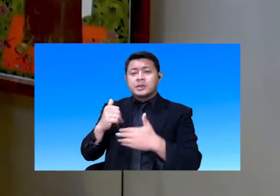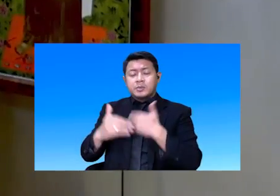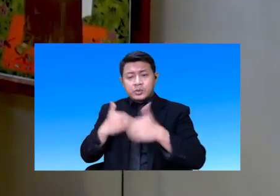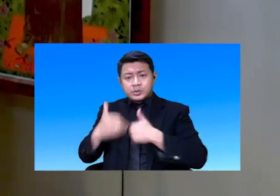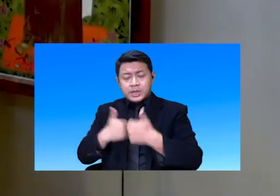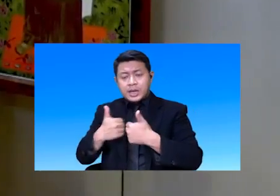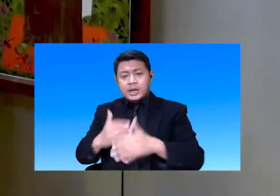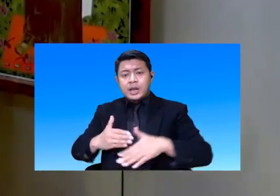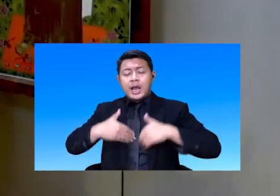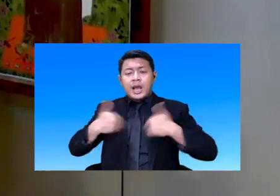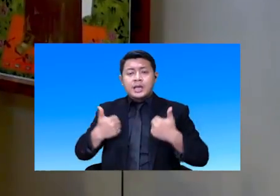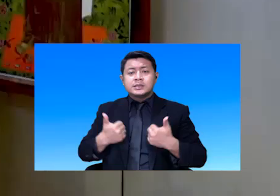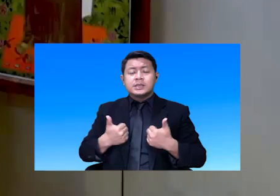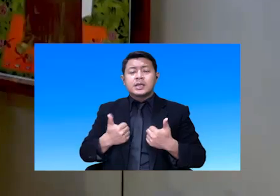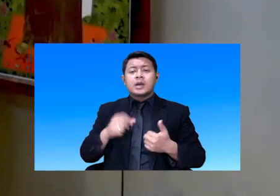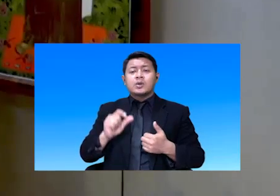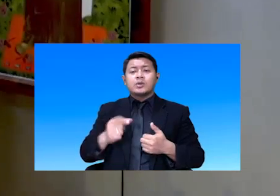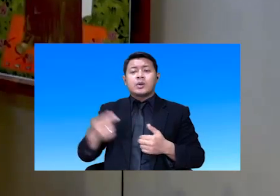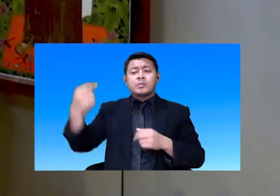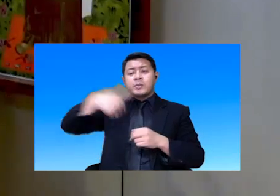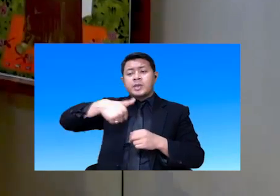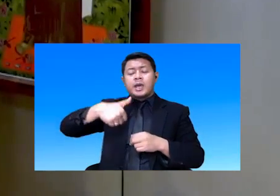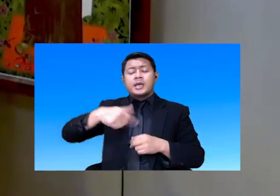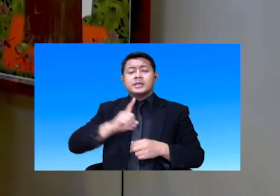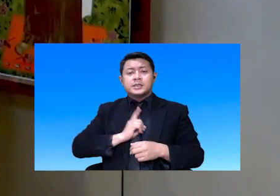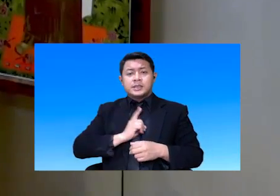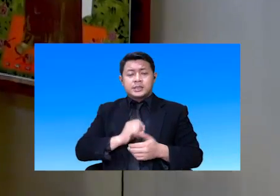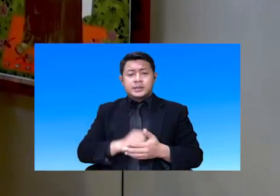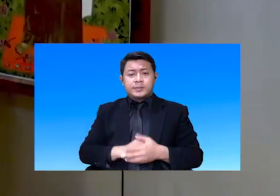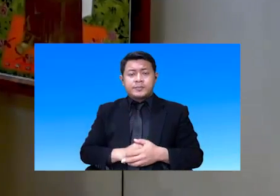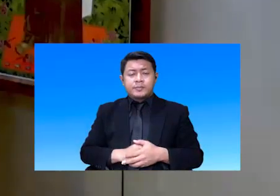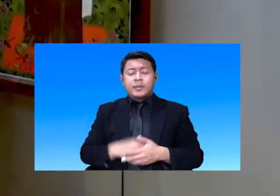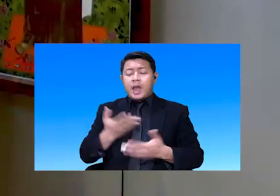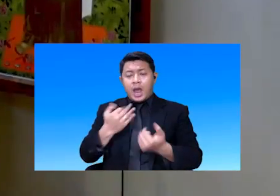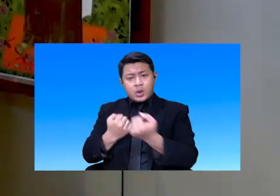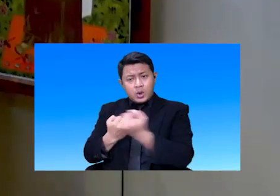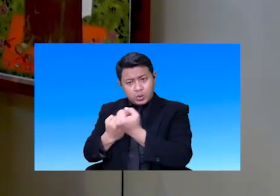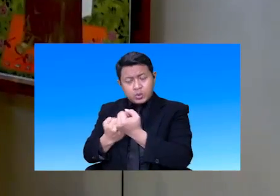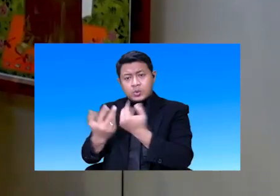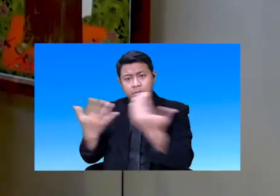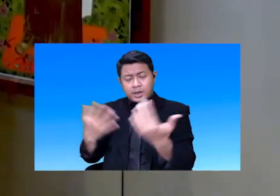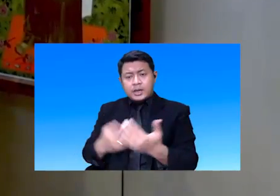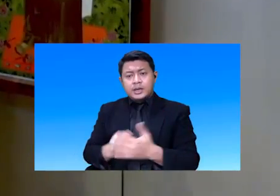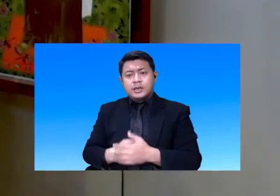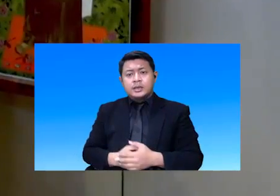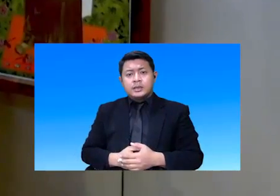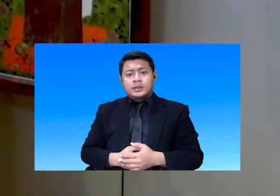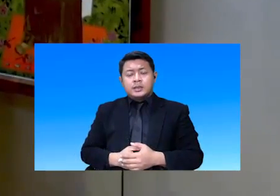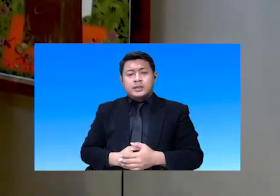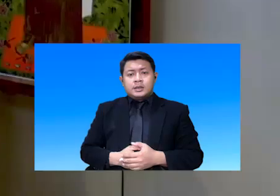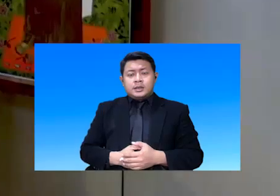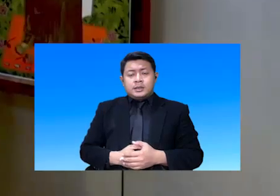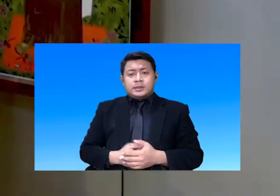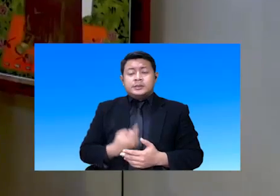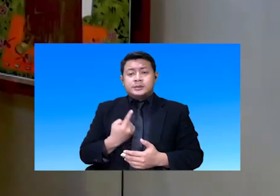diri bahwa mereka bisa berproduksi dan menghasilkan sesuatu juga untuk membiayai mereka sendiri. Kita sokong